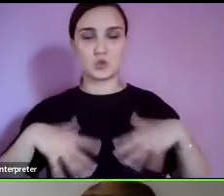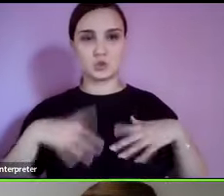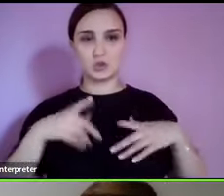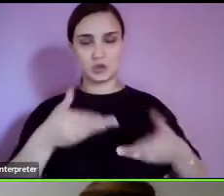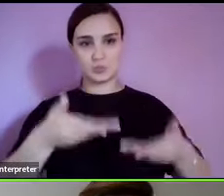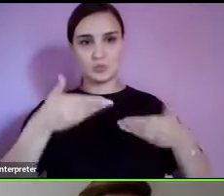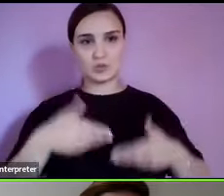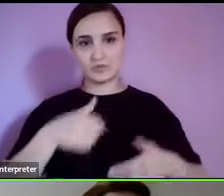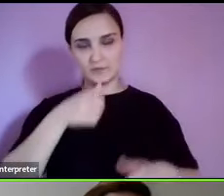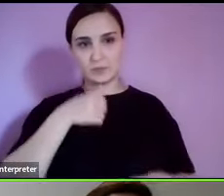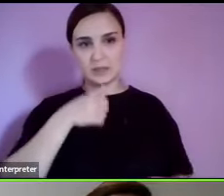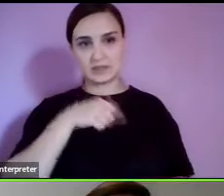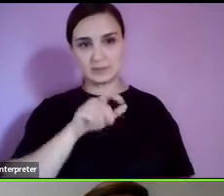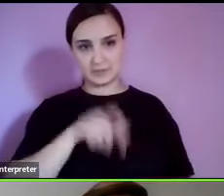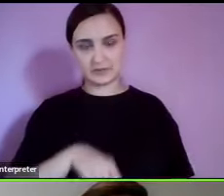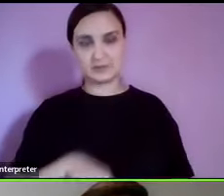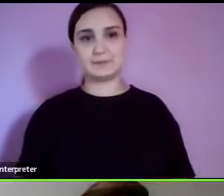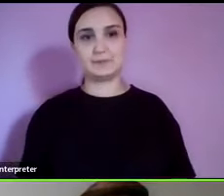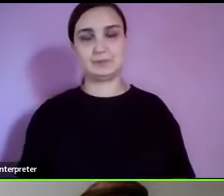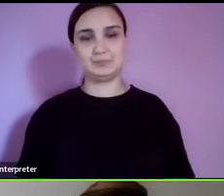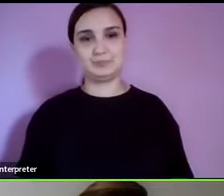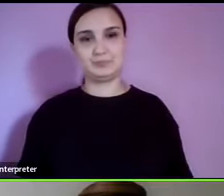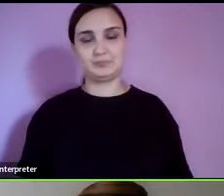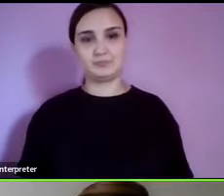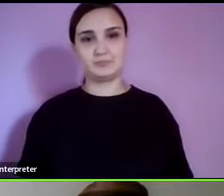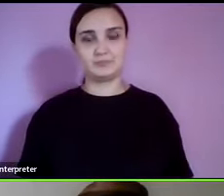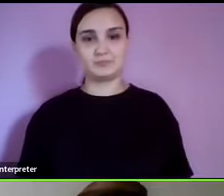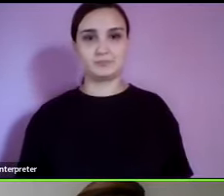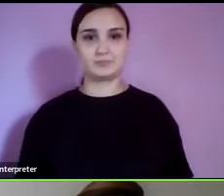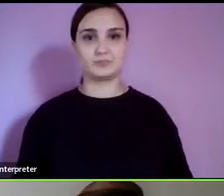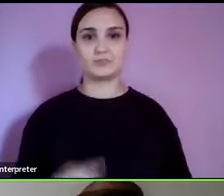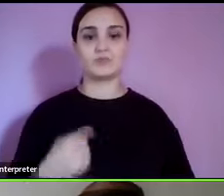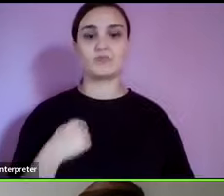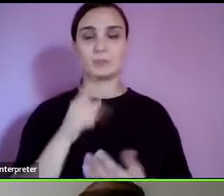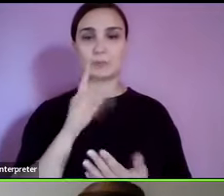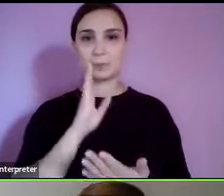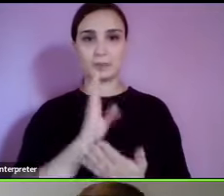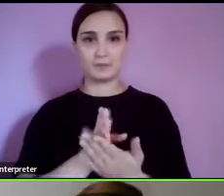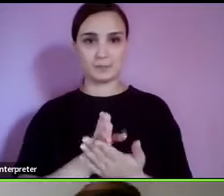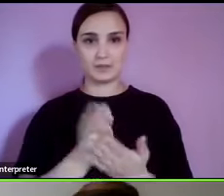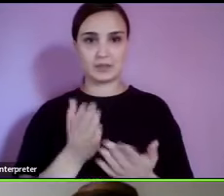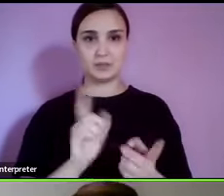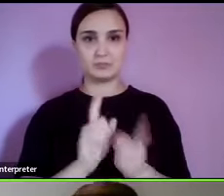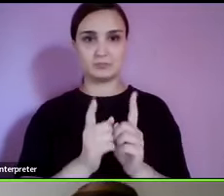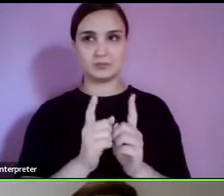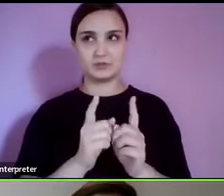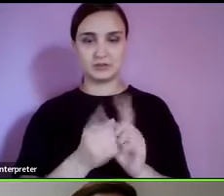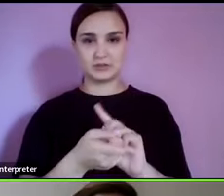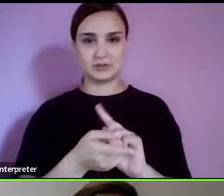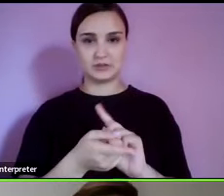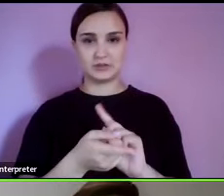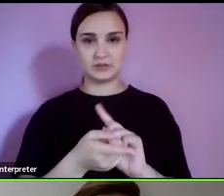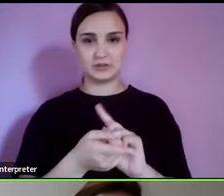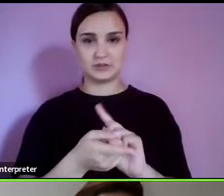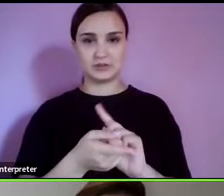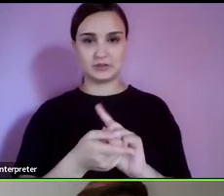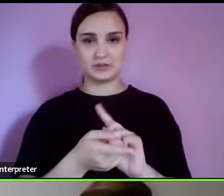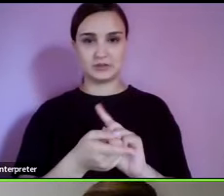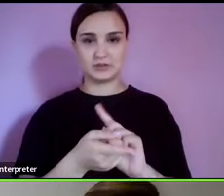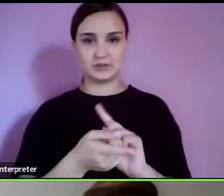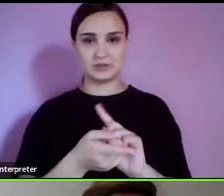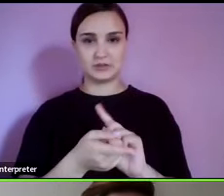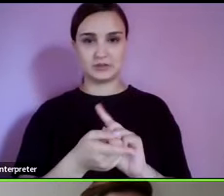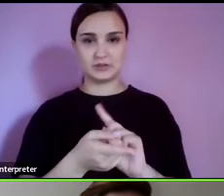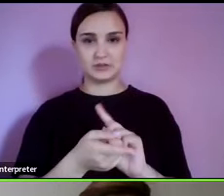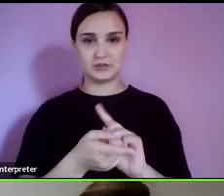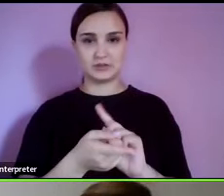მოწვეული ექსპერტი. ჩვენს, ესე ვთქვა, ჩვენი პირდაპირი ჩართვის პროცესში თარგმანს უზრუნველყოფენ